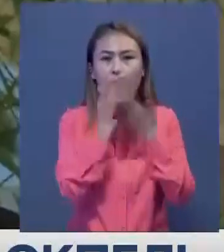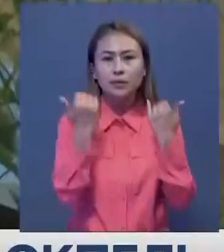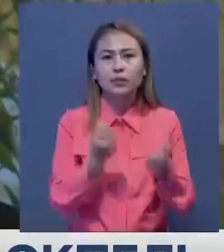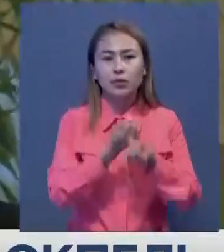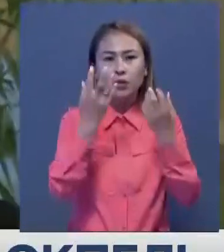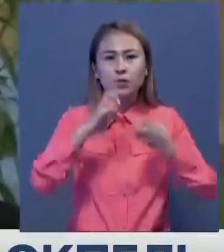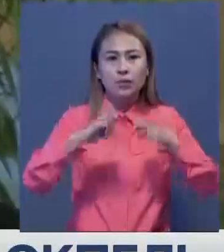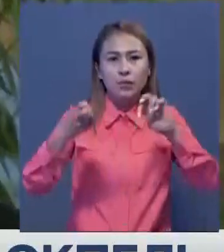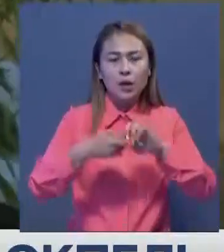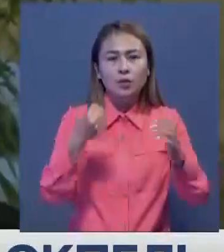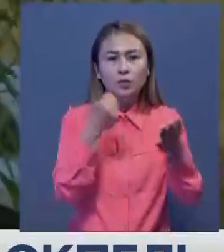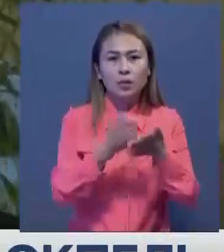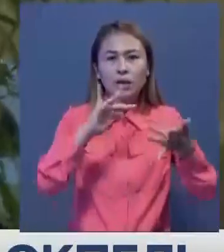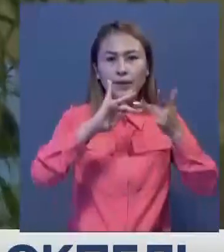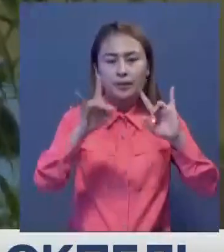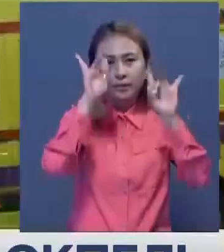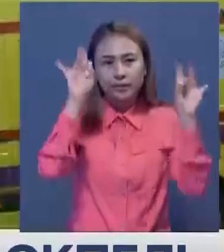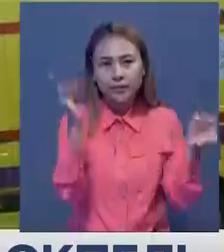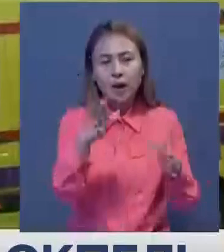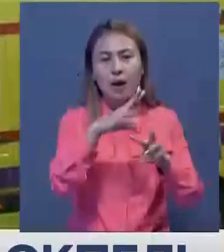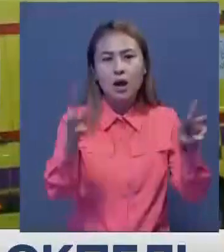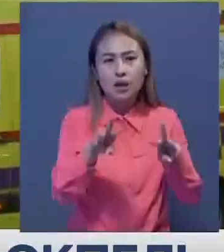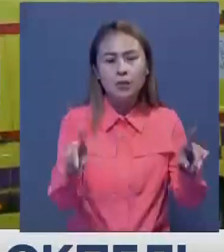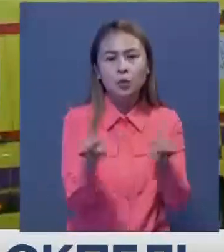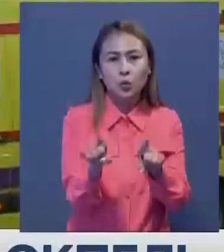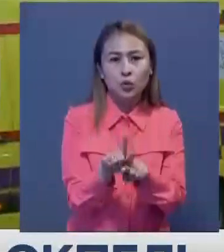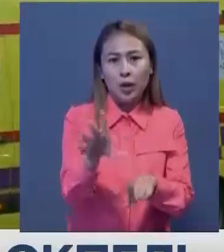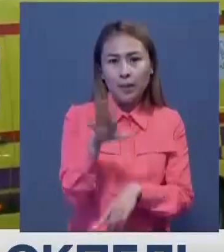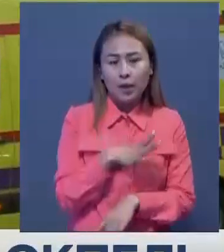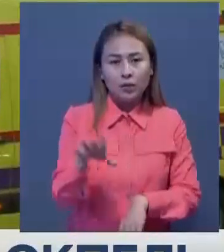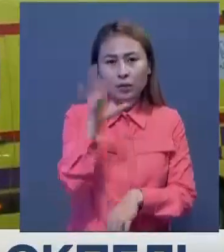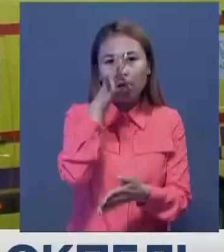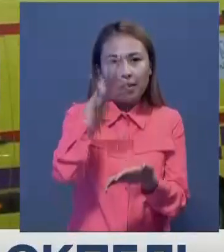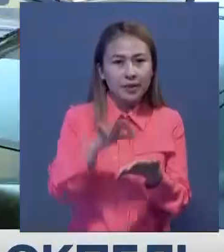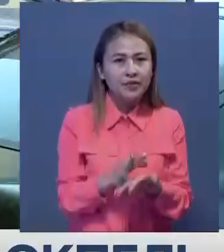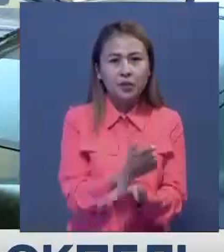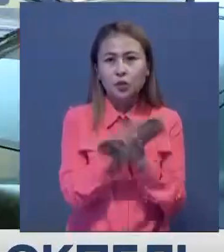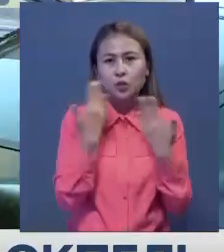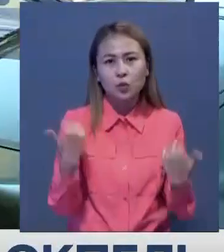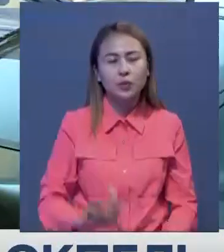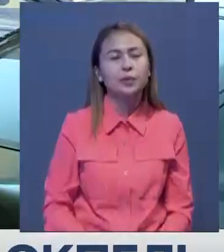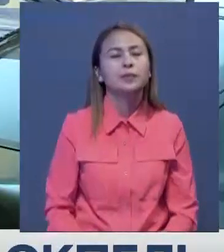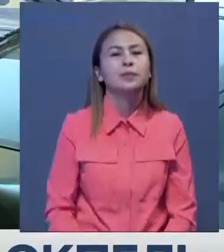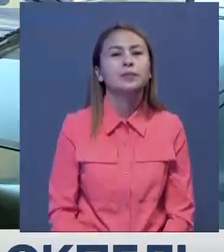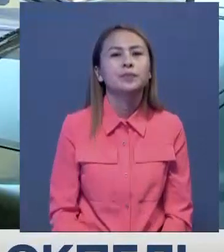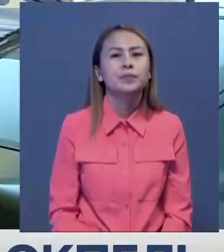Олар әлеуметтік желіге де жариялап әкімдікке де хат жазған. Алайда мардымды жауап алмаған.